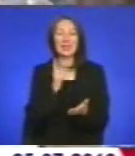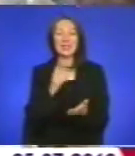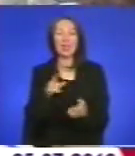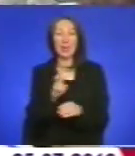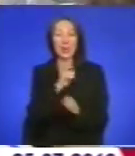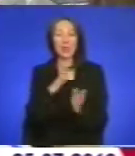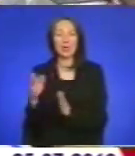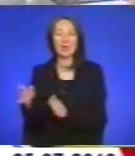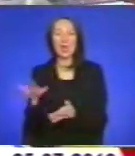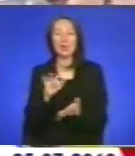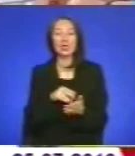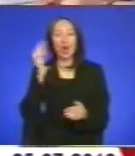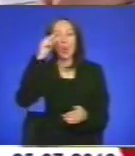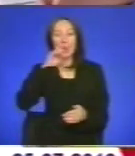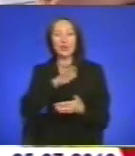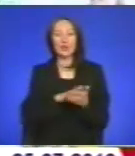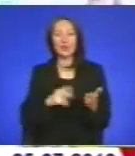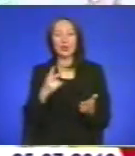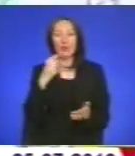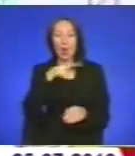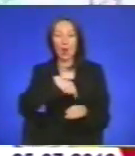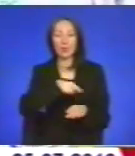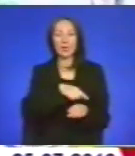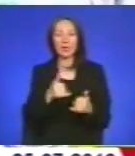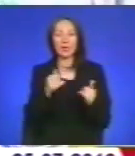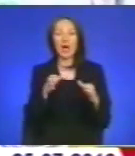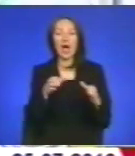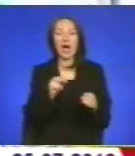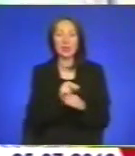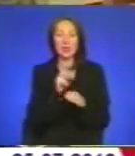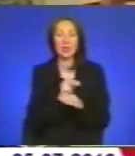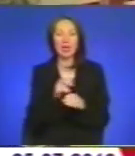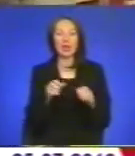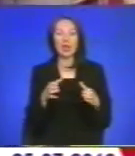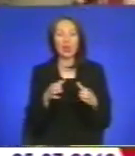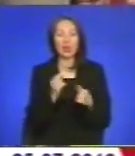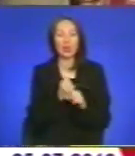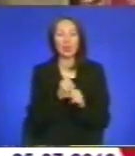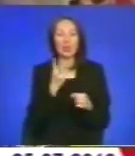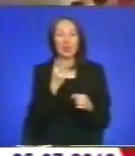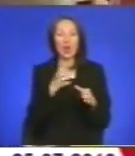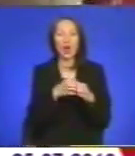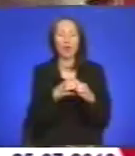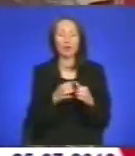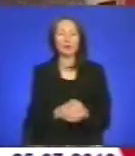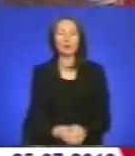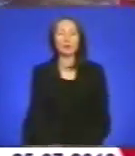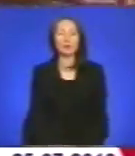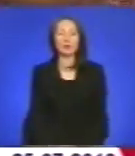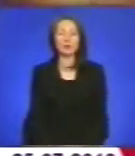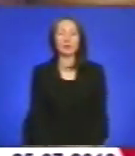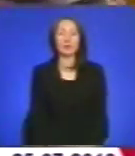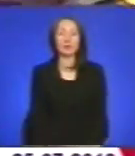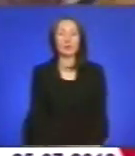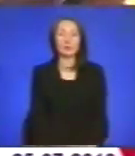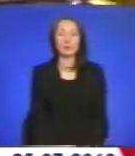міста уроки тривалістю 2 години. Для занять сформували 2 групи. You say yes, ready to